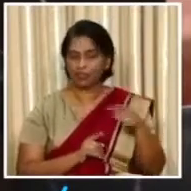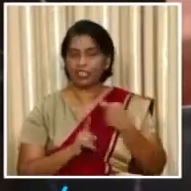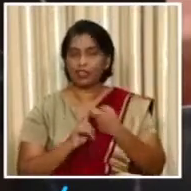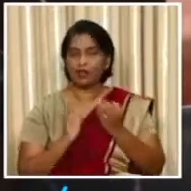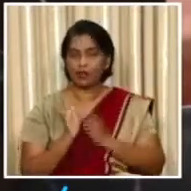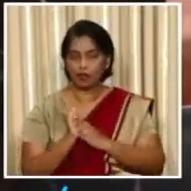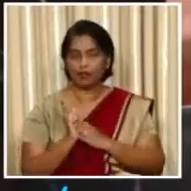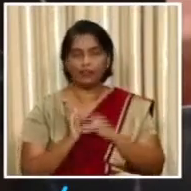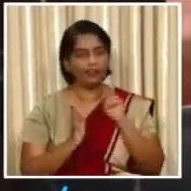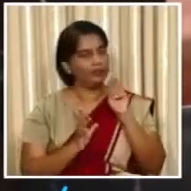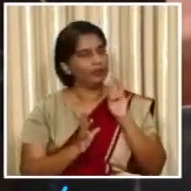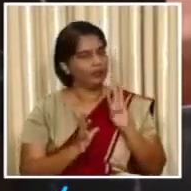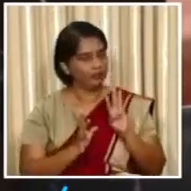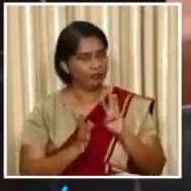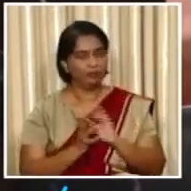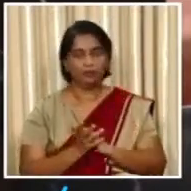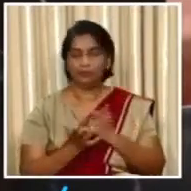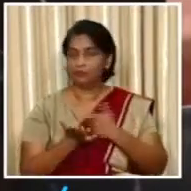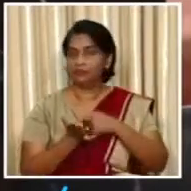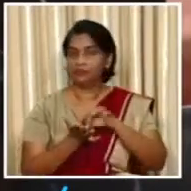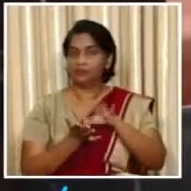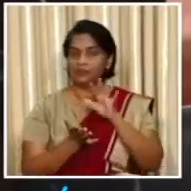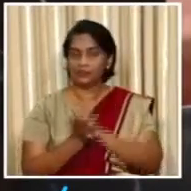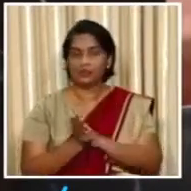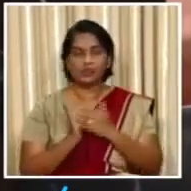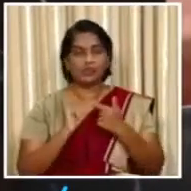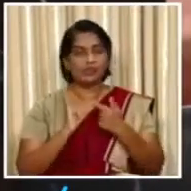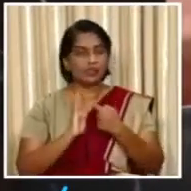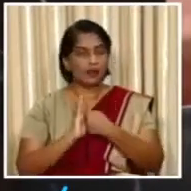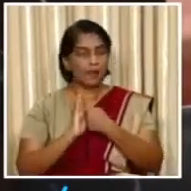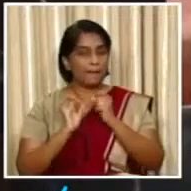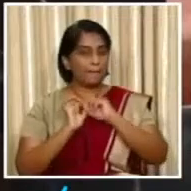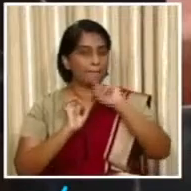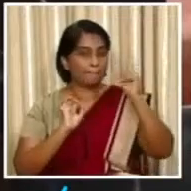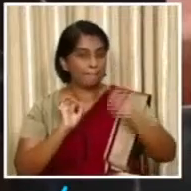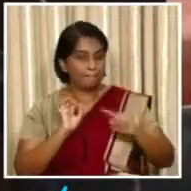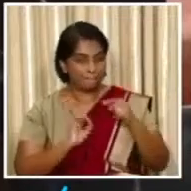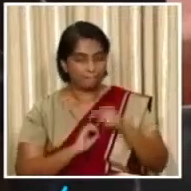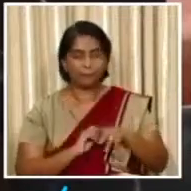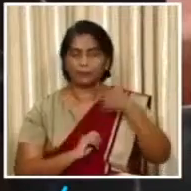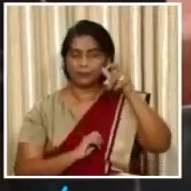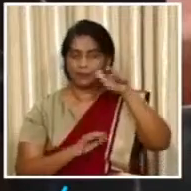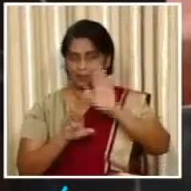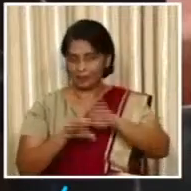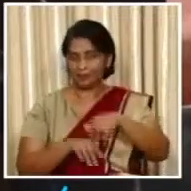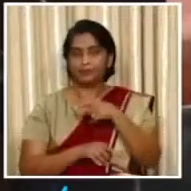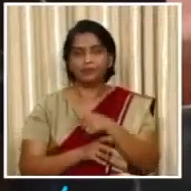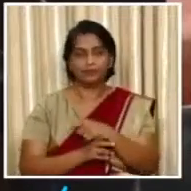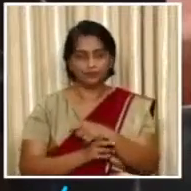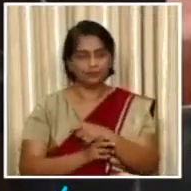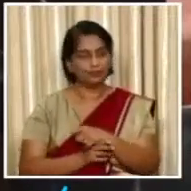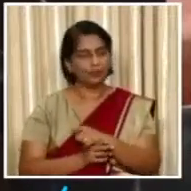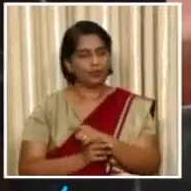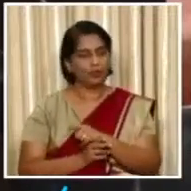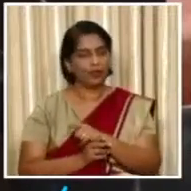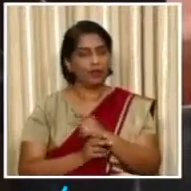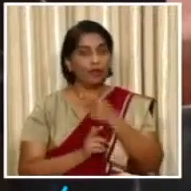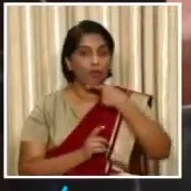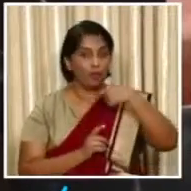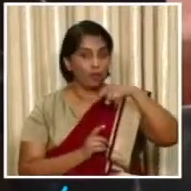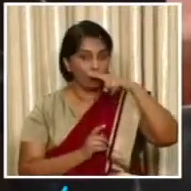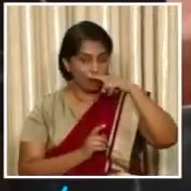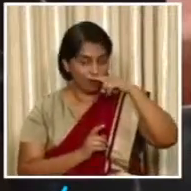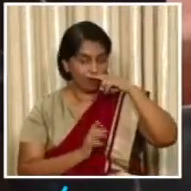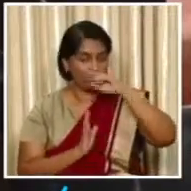அதுவும் கிழக்கு மாகாணம் மட்டக்களப்பைச் சேர்ந்த மாணவன். அதாவது, கடலில் பிளாஸ்டிக்